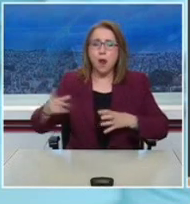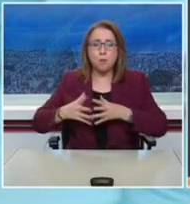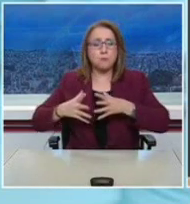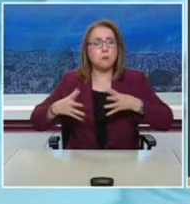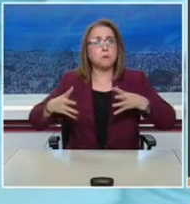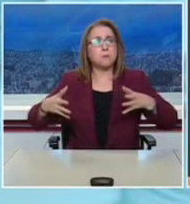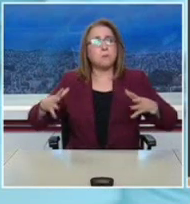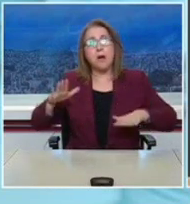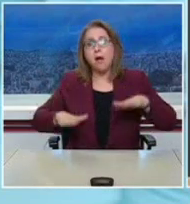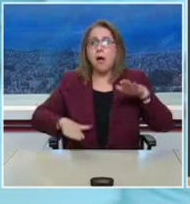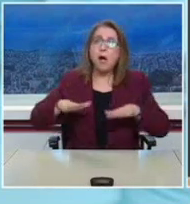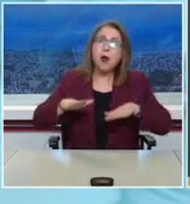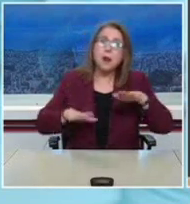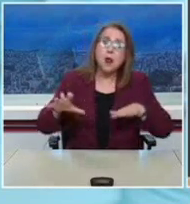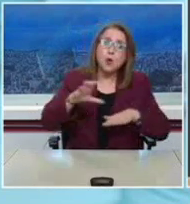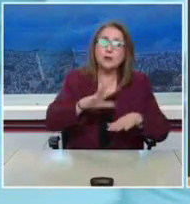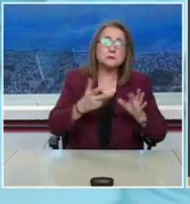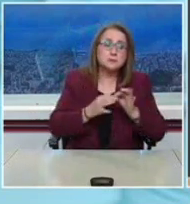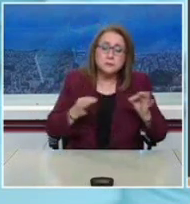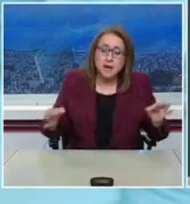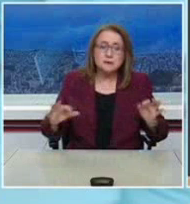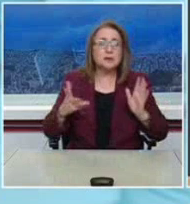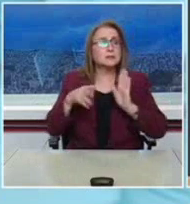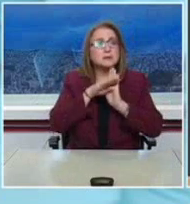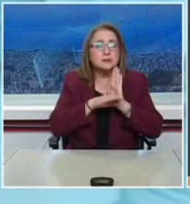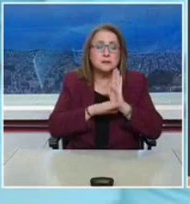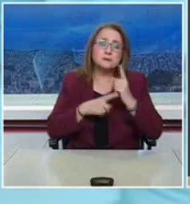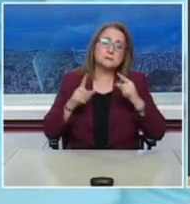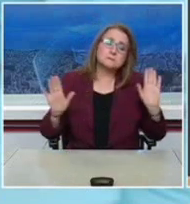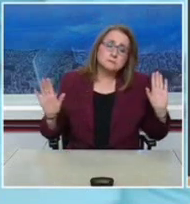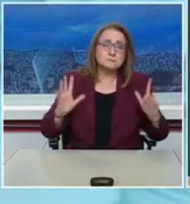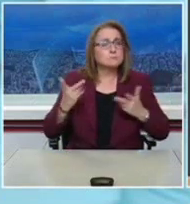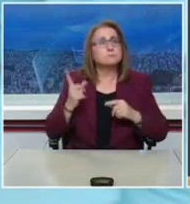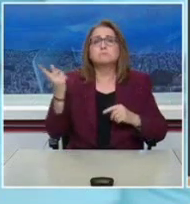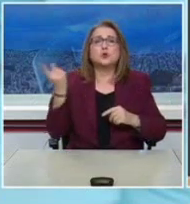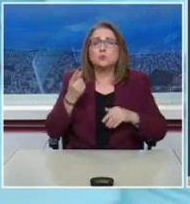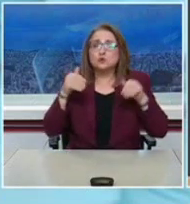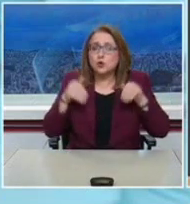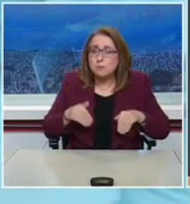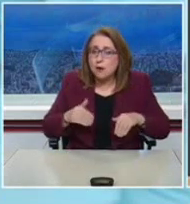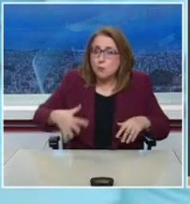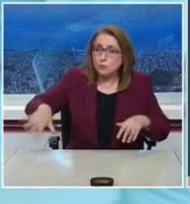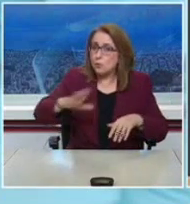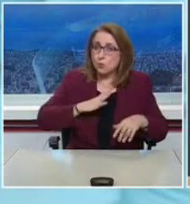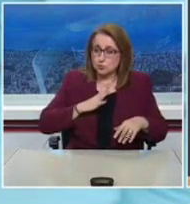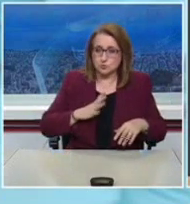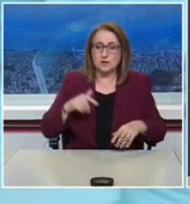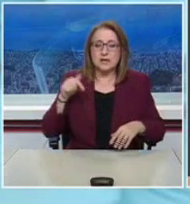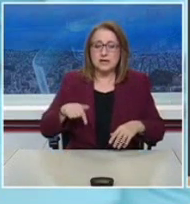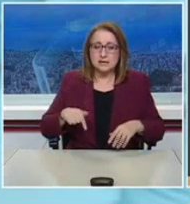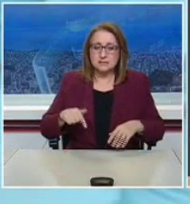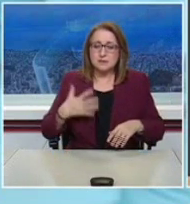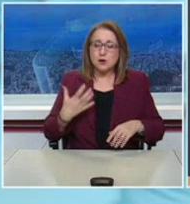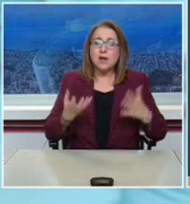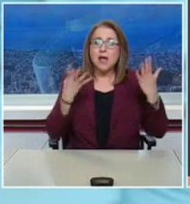τόπο ανάλογη με τα μέτρα και την τήρησή τους. Σήμερα ανακοινώνουμε 78 νέα κρούσματα από τη λίμωξη